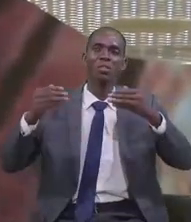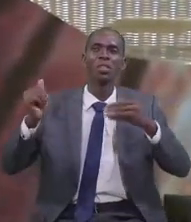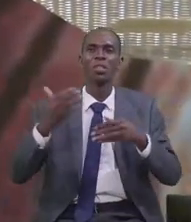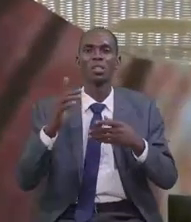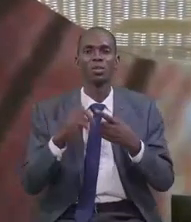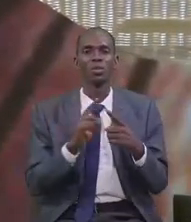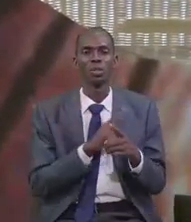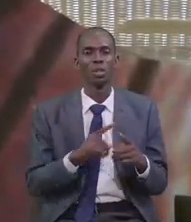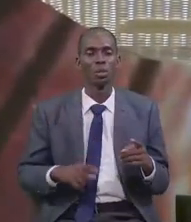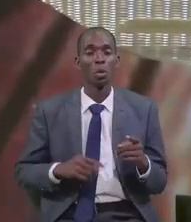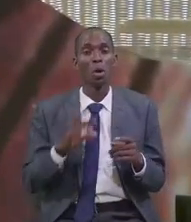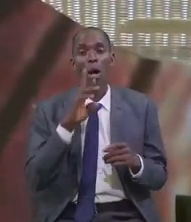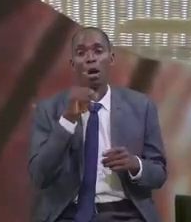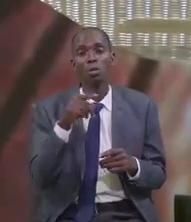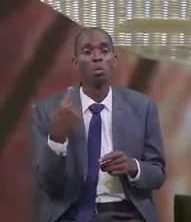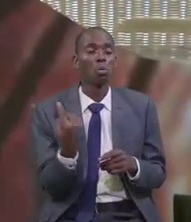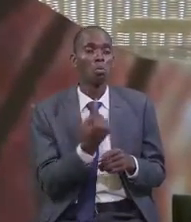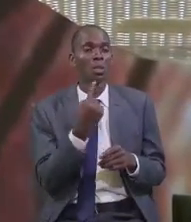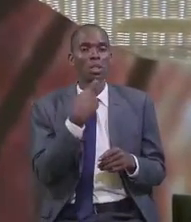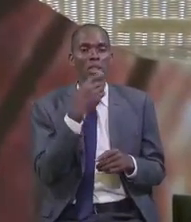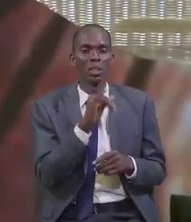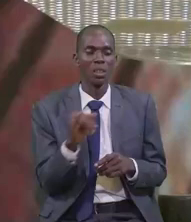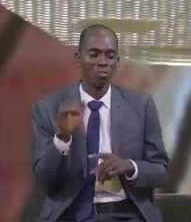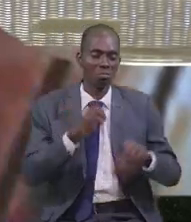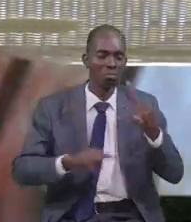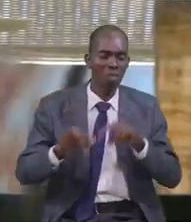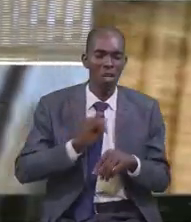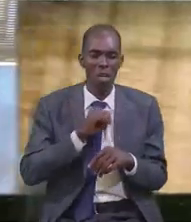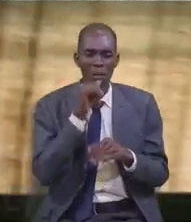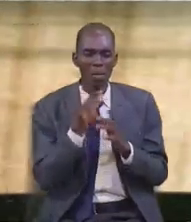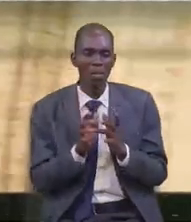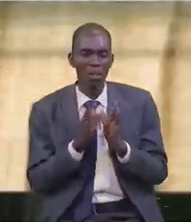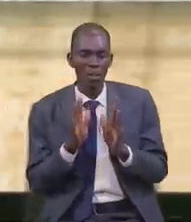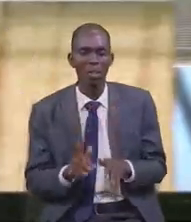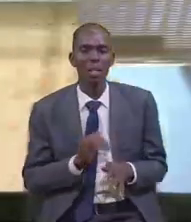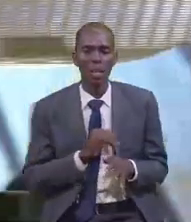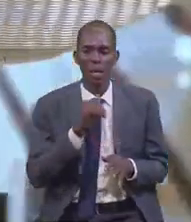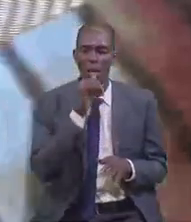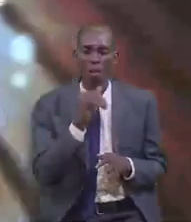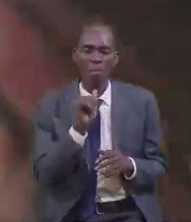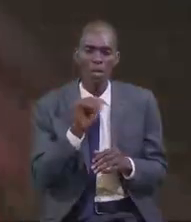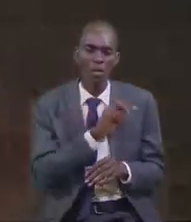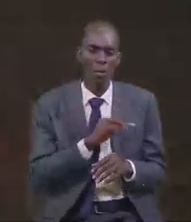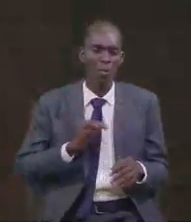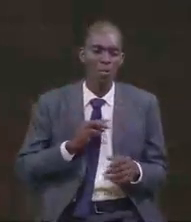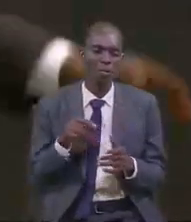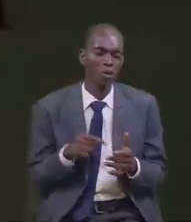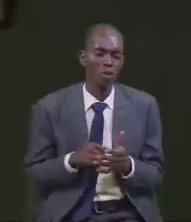je suis chrétien, je suis nazéréen, je suis chrétien, je crois la Bible. Montre cela par la vie que tu